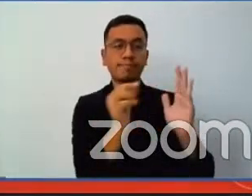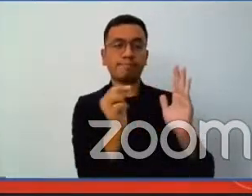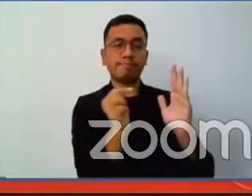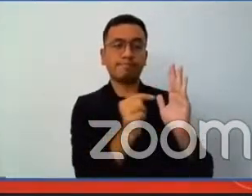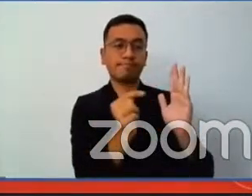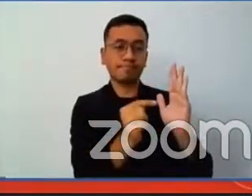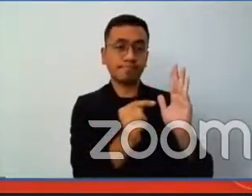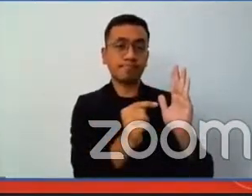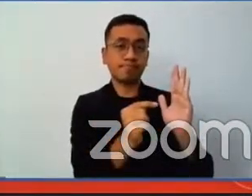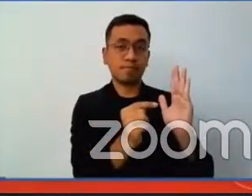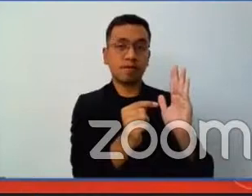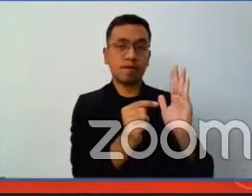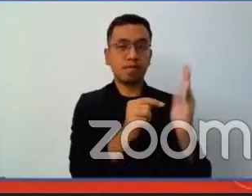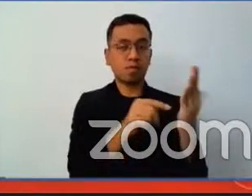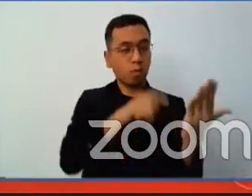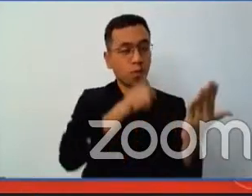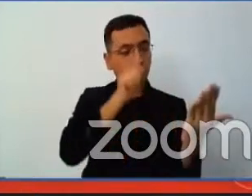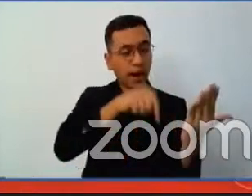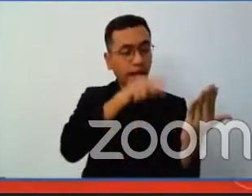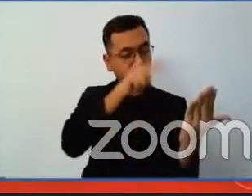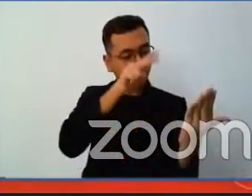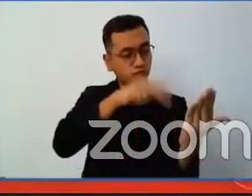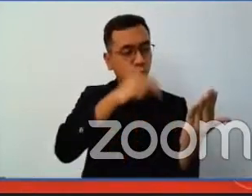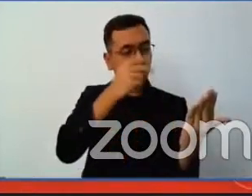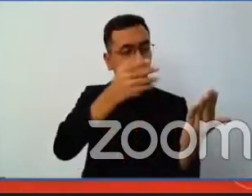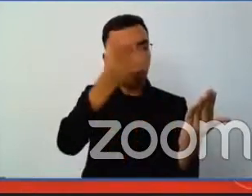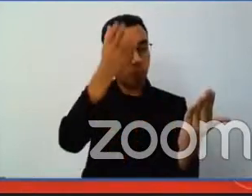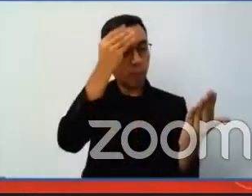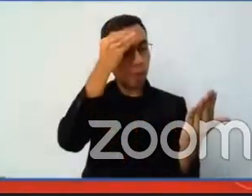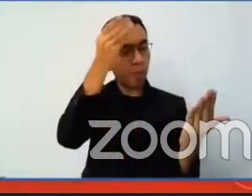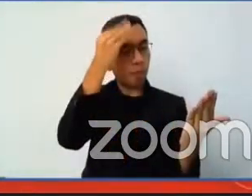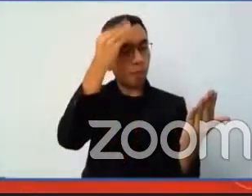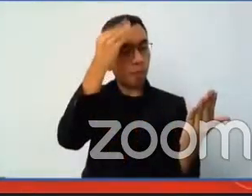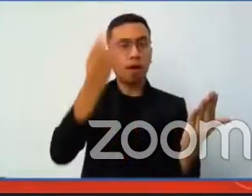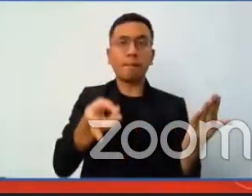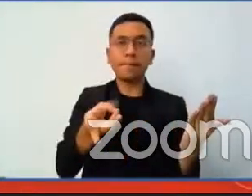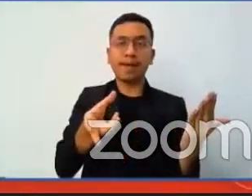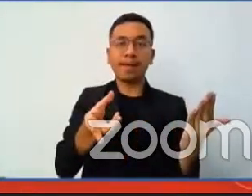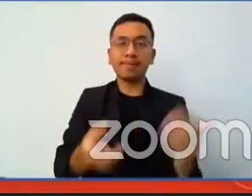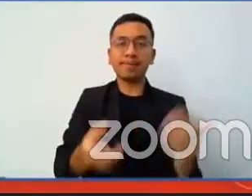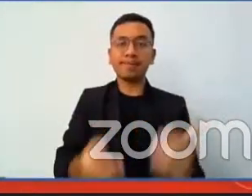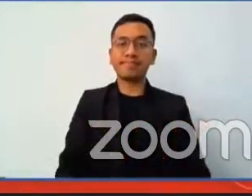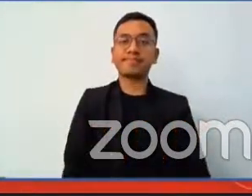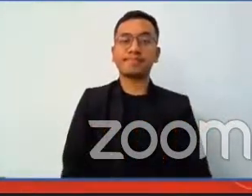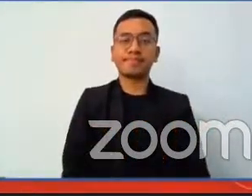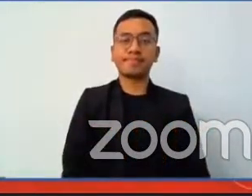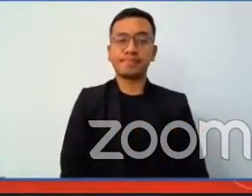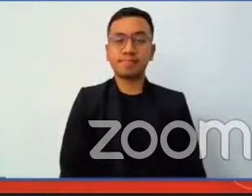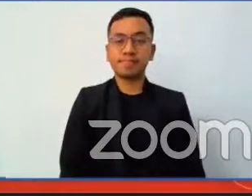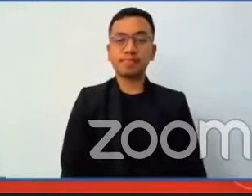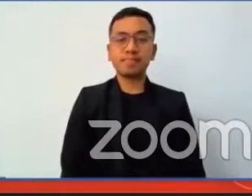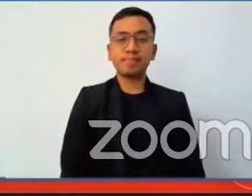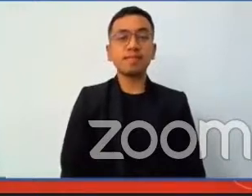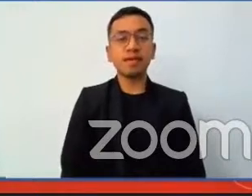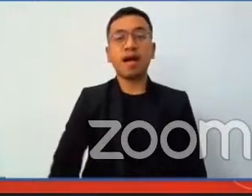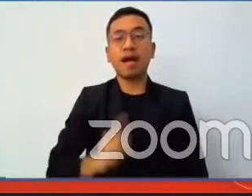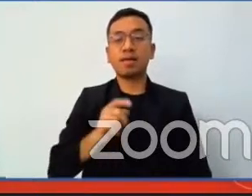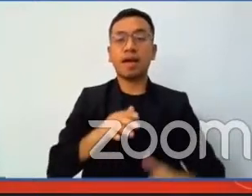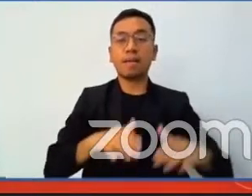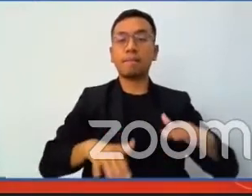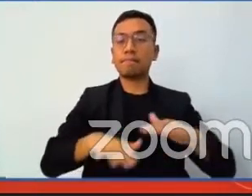ketika menggunakan itu mudah untuk saya pahami. Kemudian ada juga materi